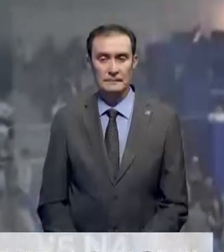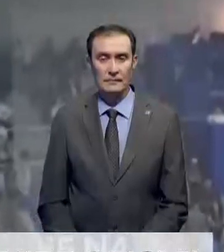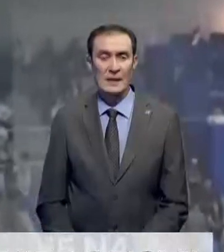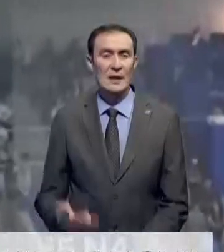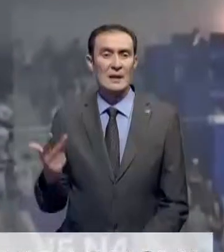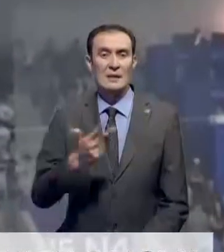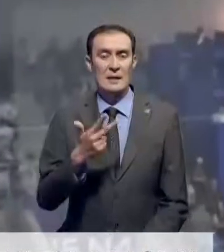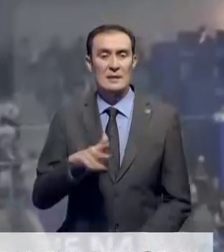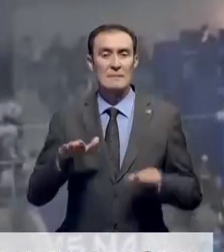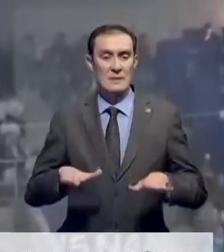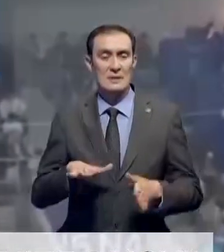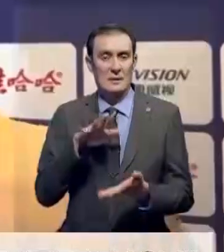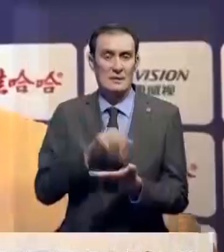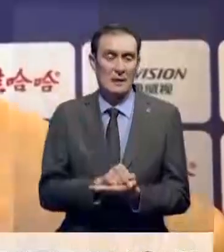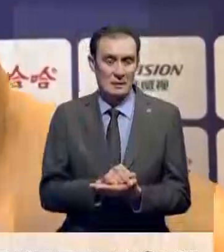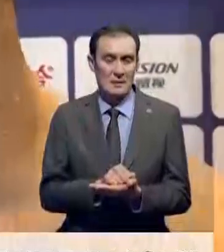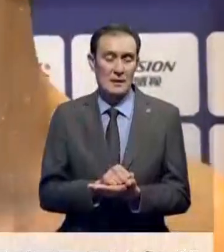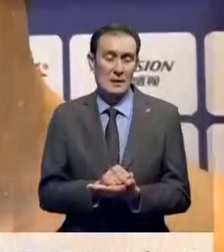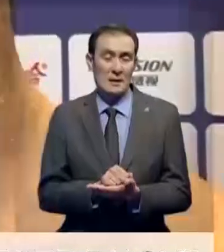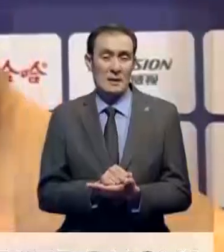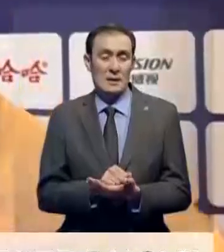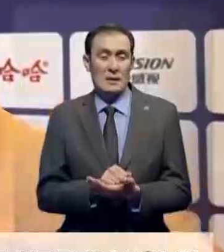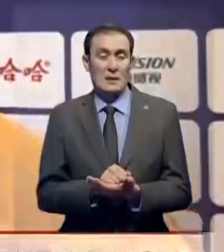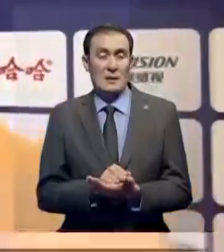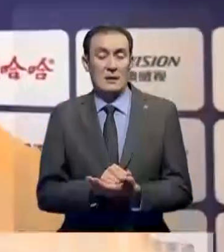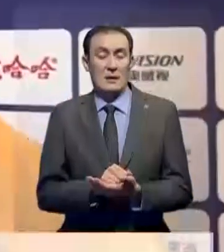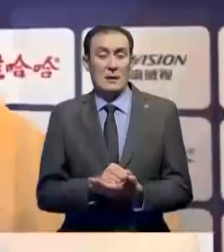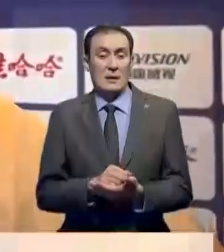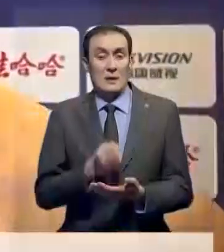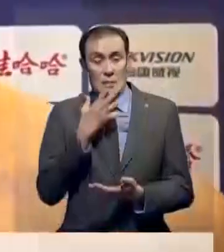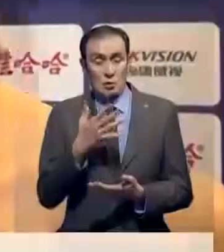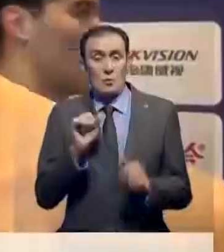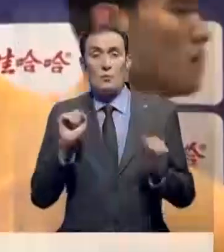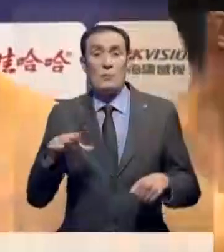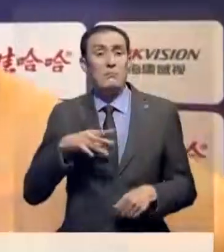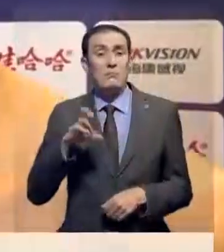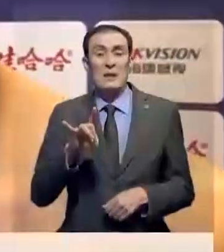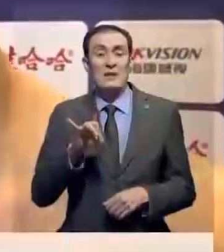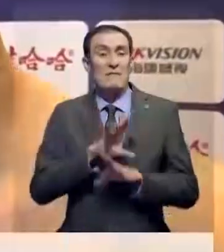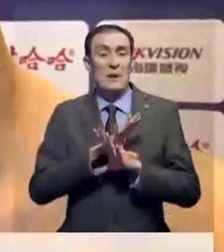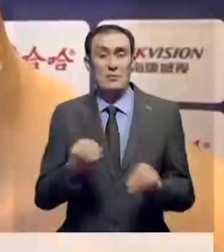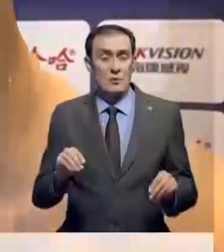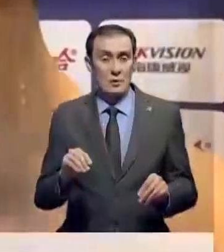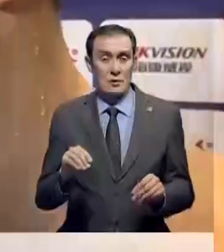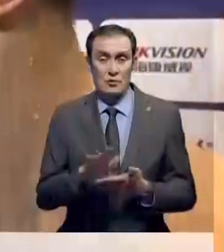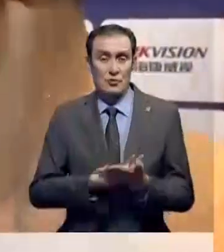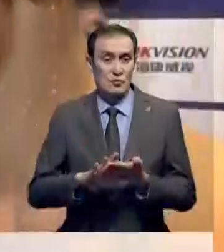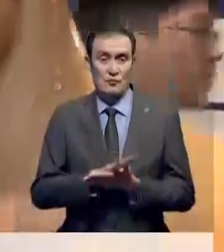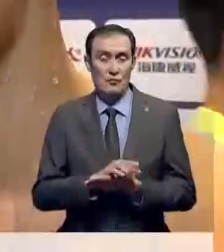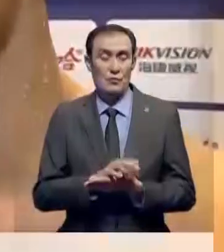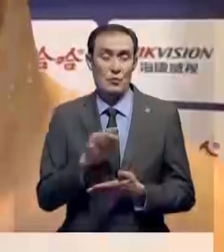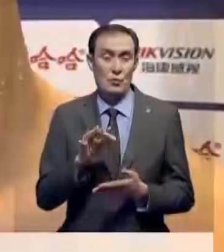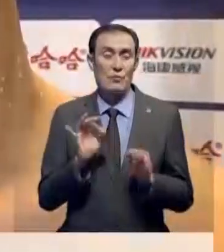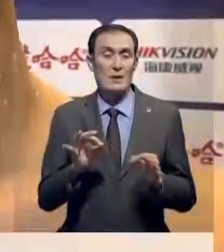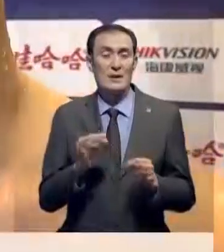Третье место. Могло бы быть вообще ничего, потому что это, ну, как вы на табло можете посмотреть, там